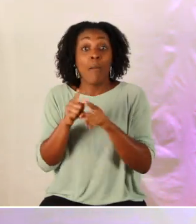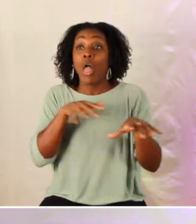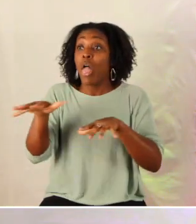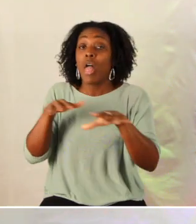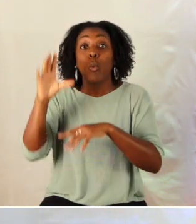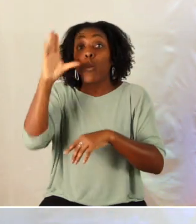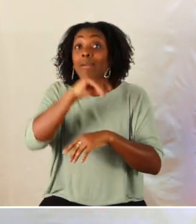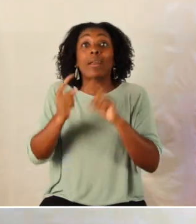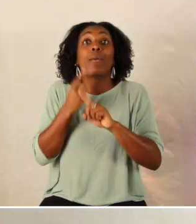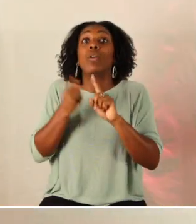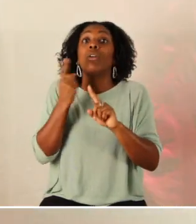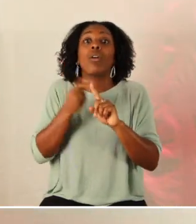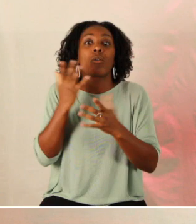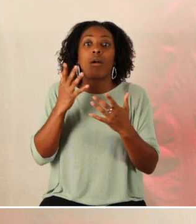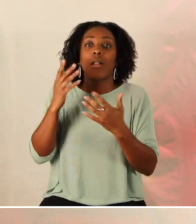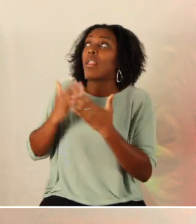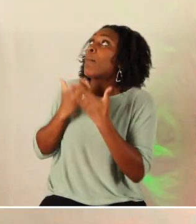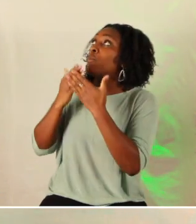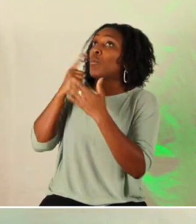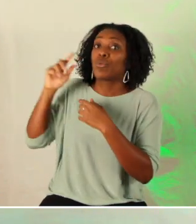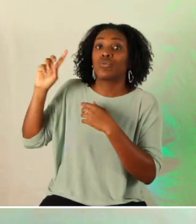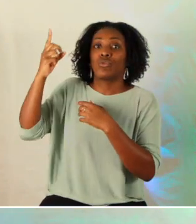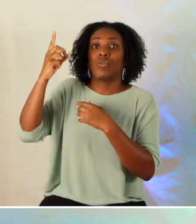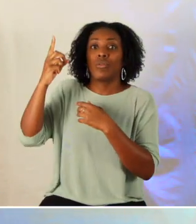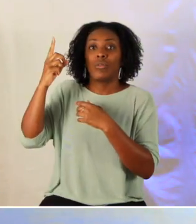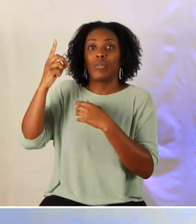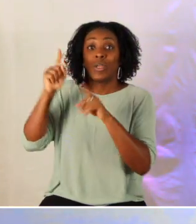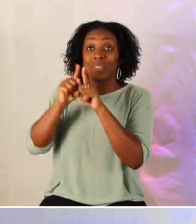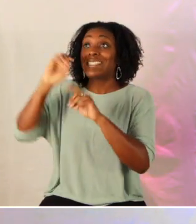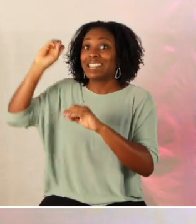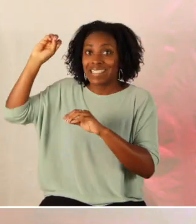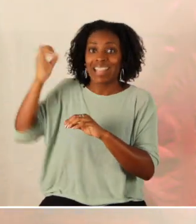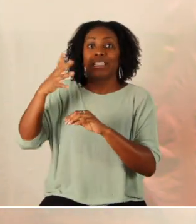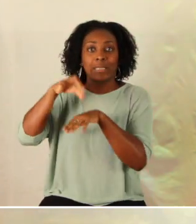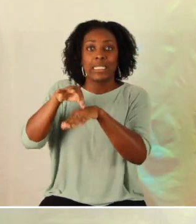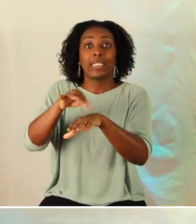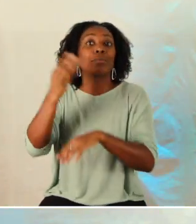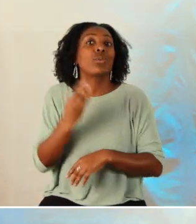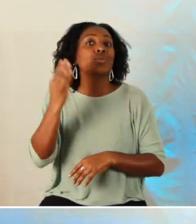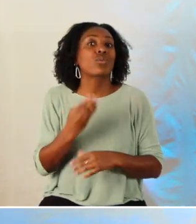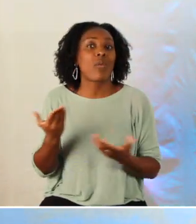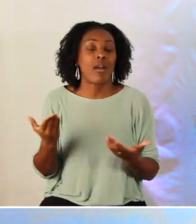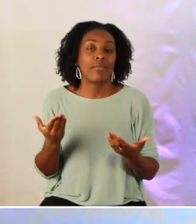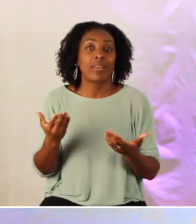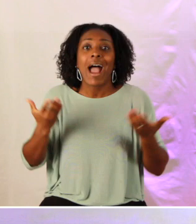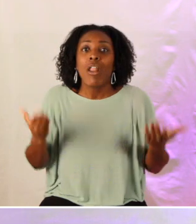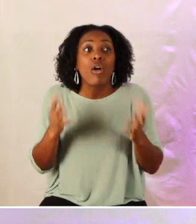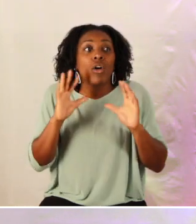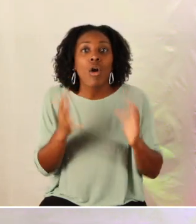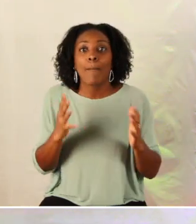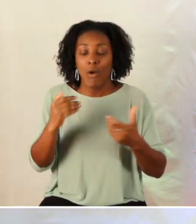oublié l'essentiel. L'amour pour le Seigneur et d'être conduit par le Saint-Esprit. Comment être